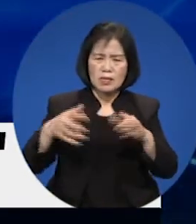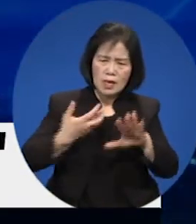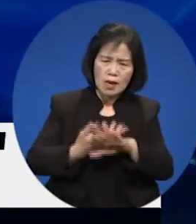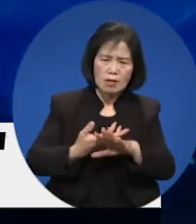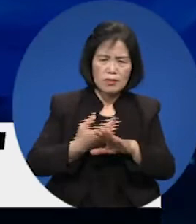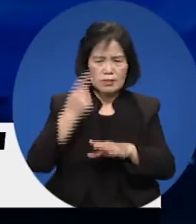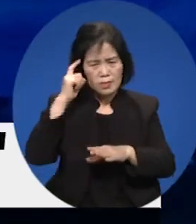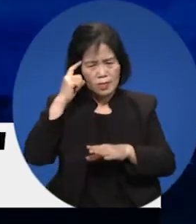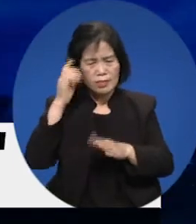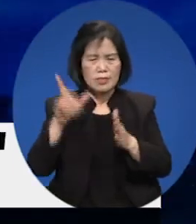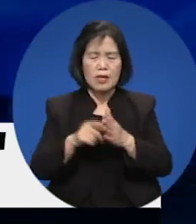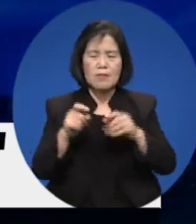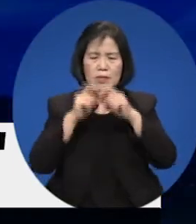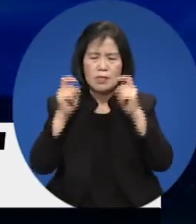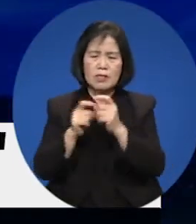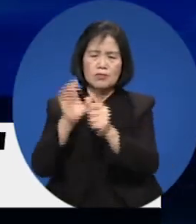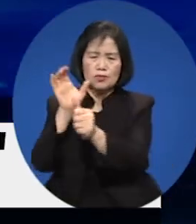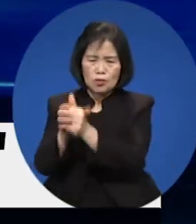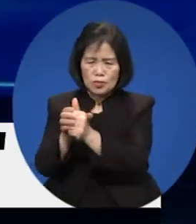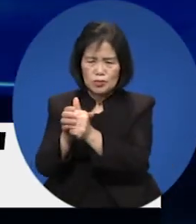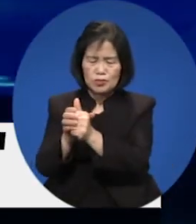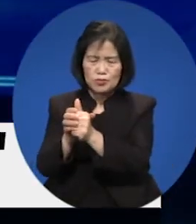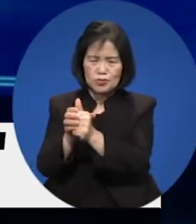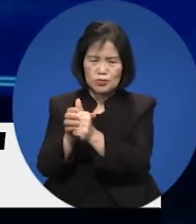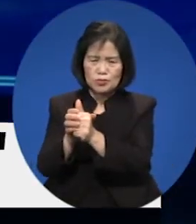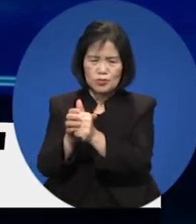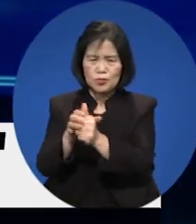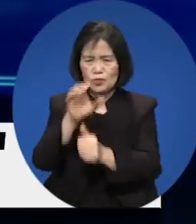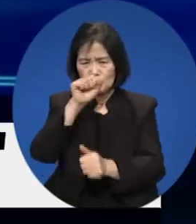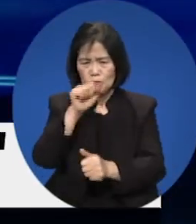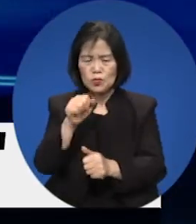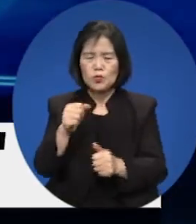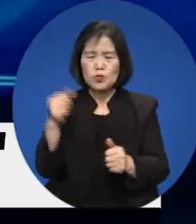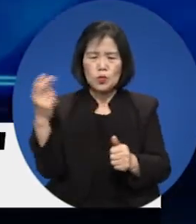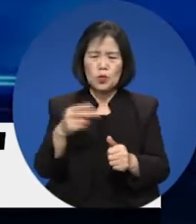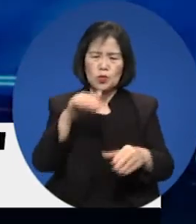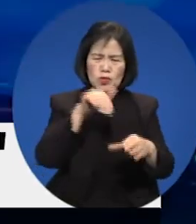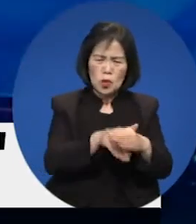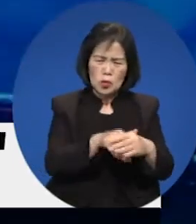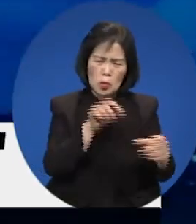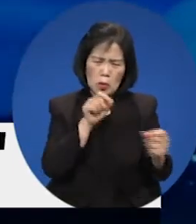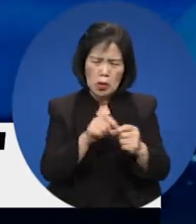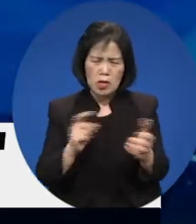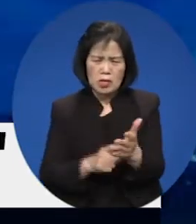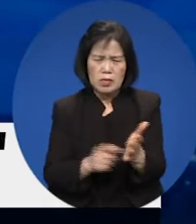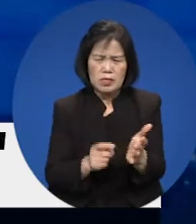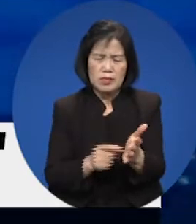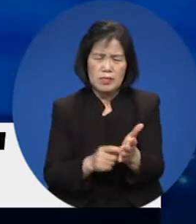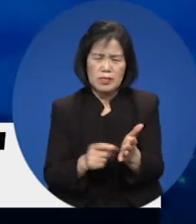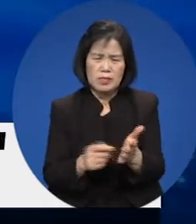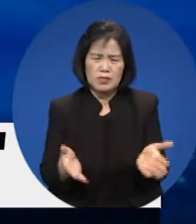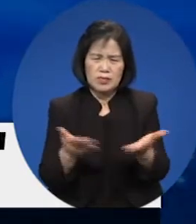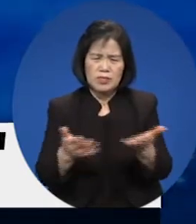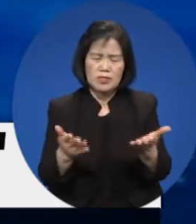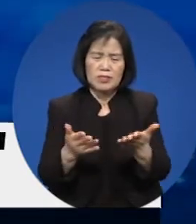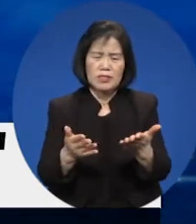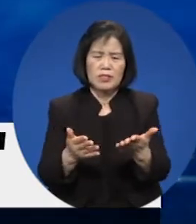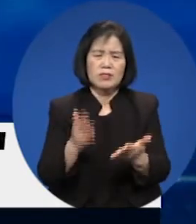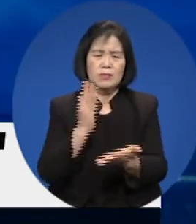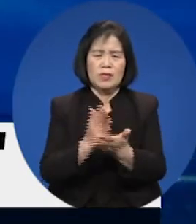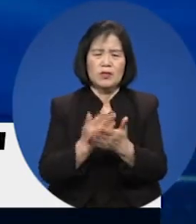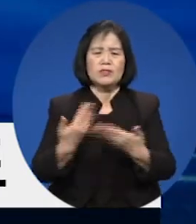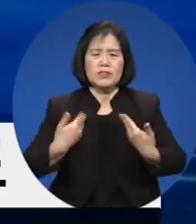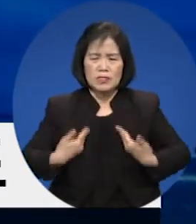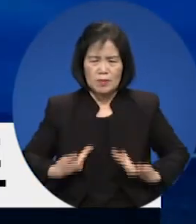함에 있어서 인간으로 넘길 수 있는 부분을 좀 넘겨 쓰면 좋겠다 아울러 선거를 앞두고 너무 급하게 몰아 치는 경향이 있는데 좀 더 차분하게 이